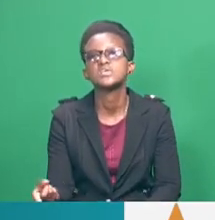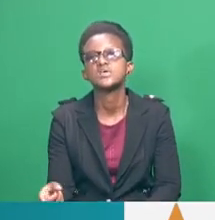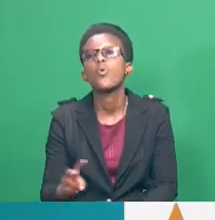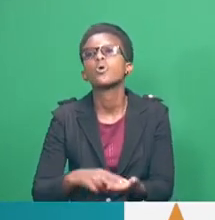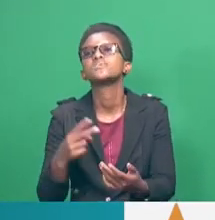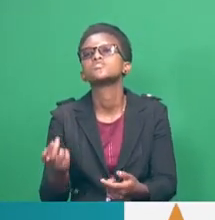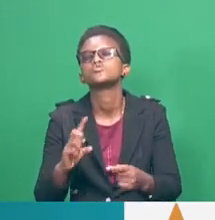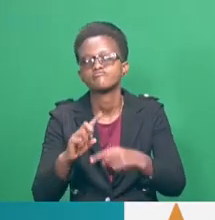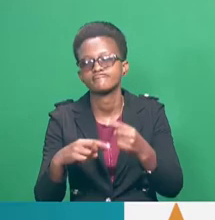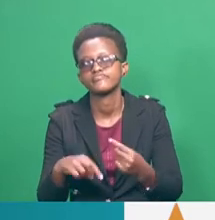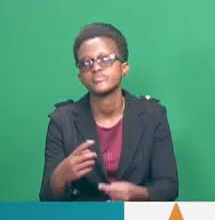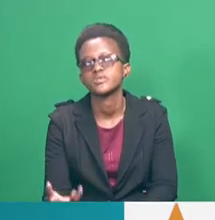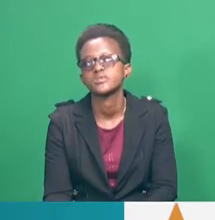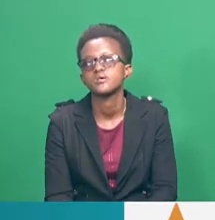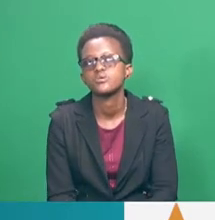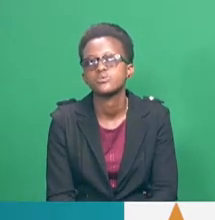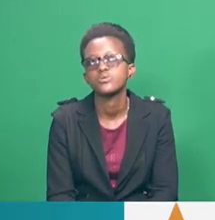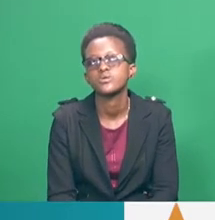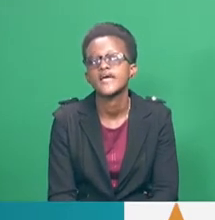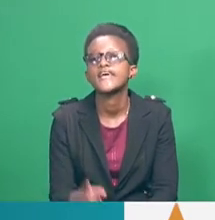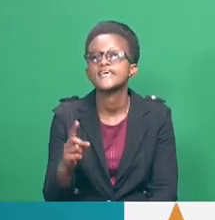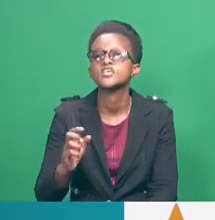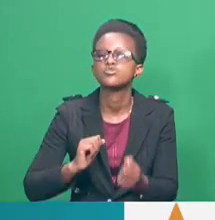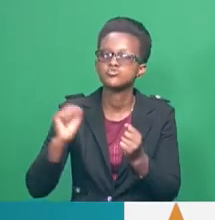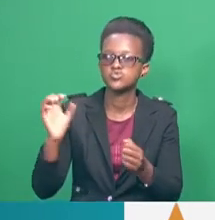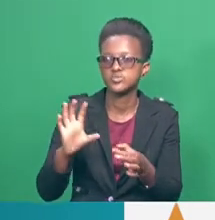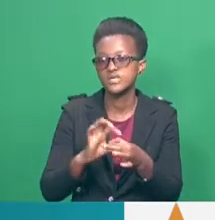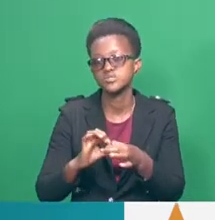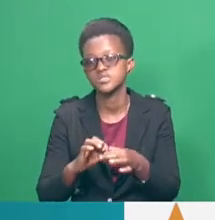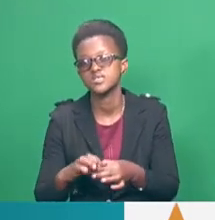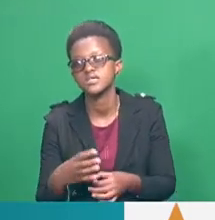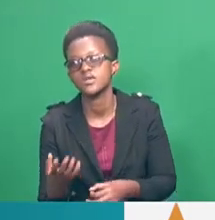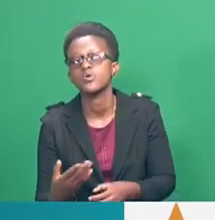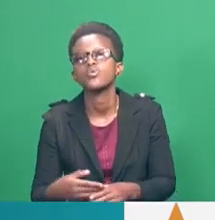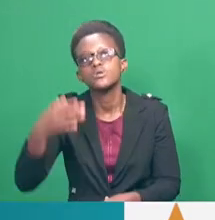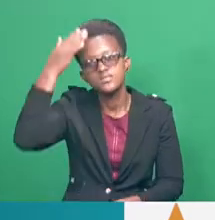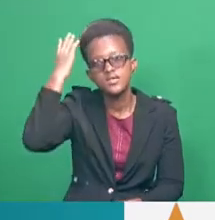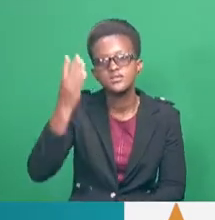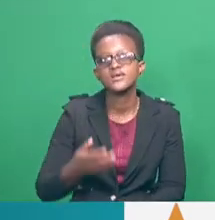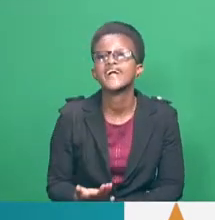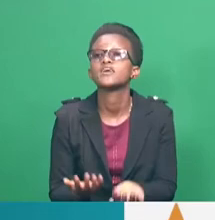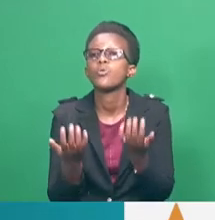and Rural Empowerment, ikiwa ni juhudi za kuunga mkono jitihada za serikali za kuwawezesha